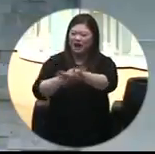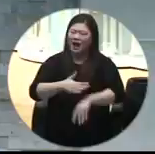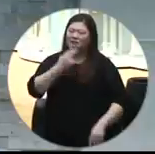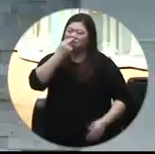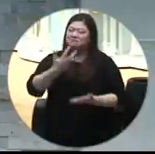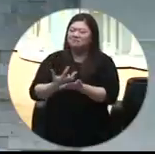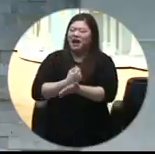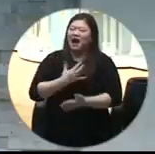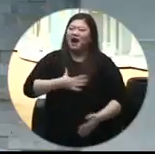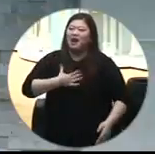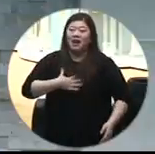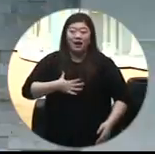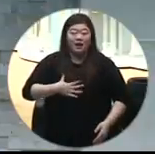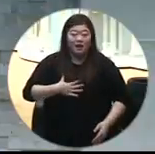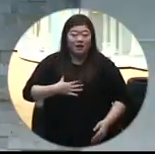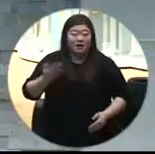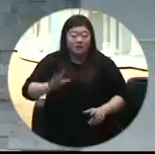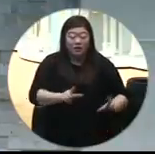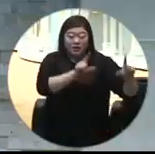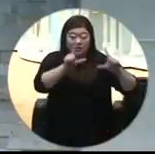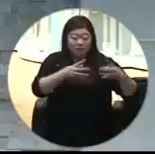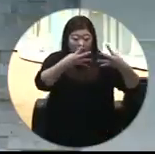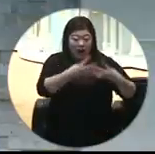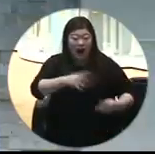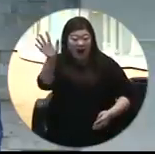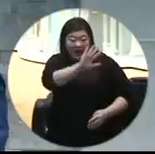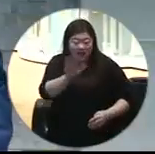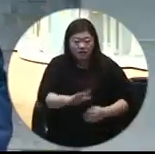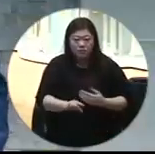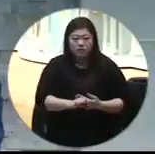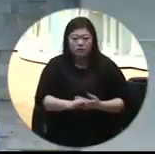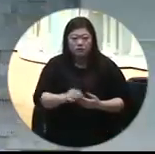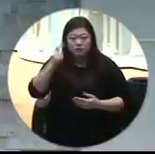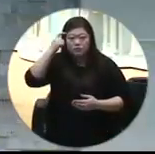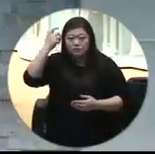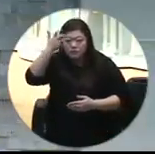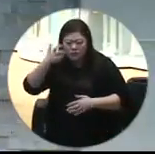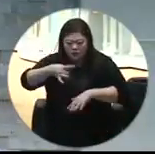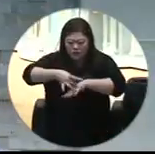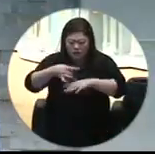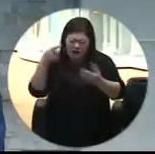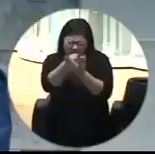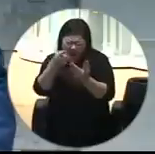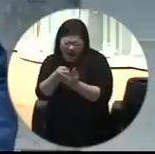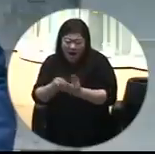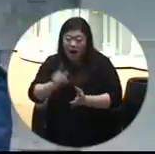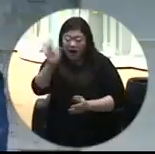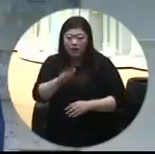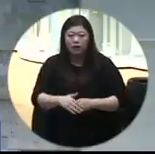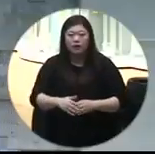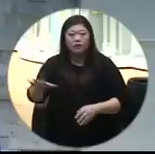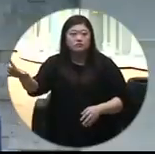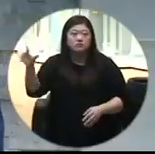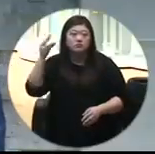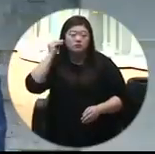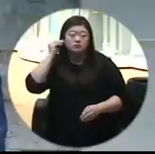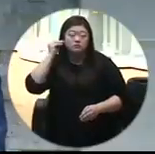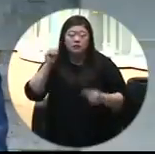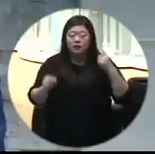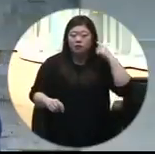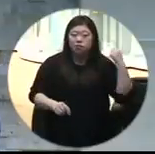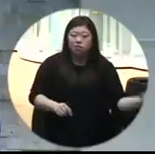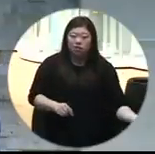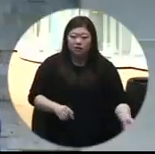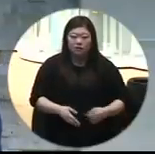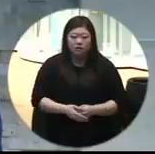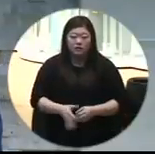없어. 실제적으로 말씀을 믿으면 그 말씀의 영과 혼과 관절과 골수를 찌를 쪼개서 사람을 변화시킬